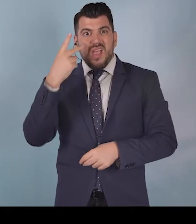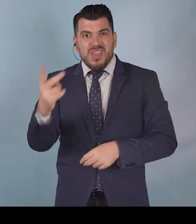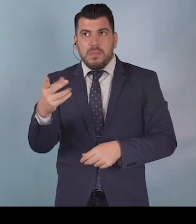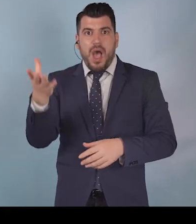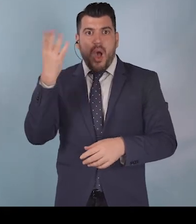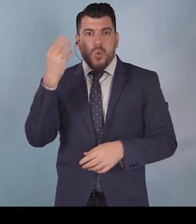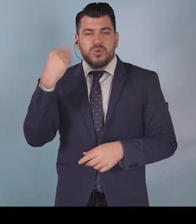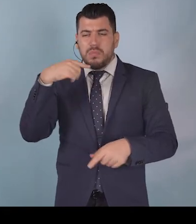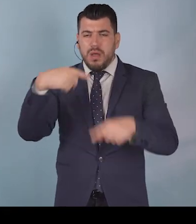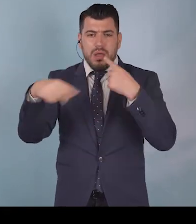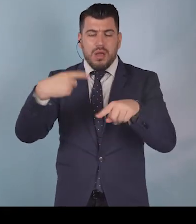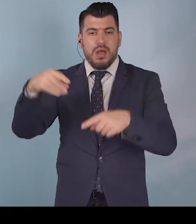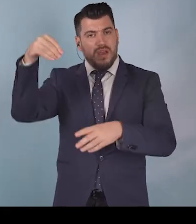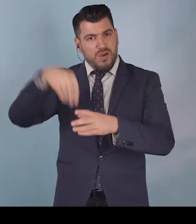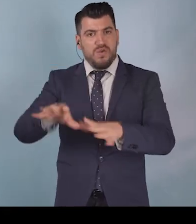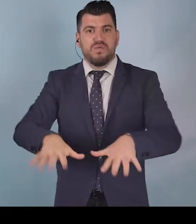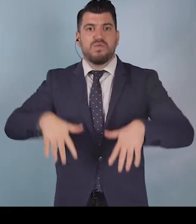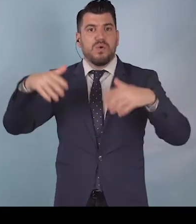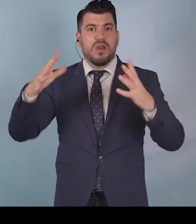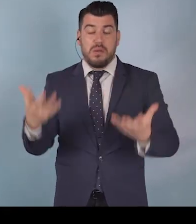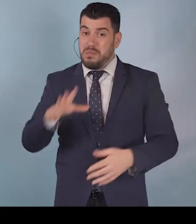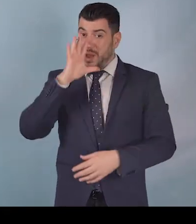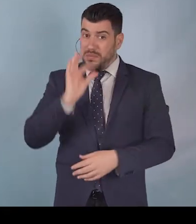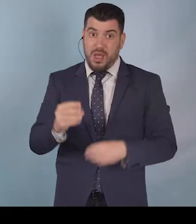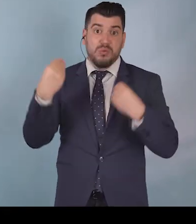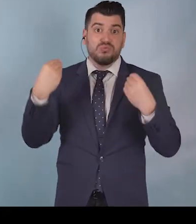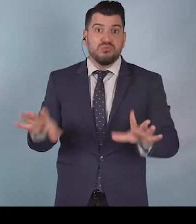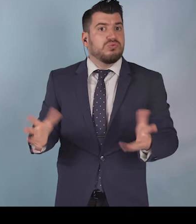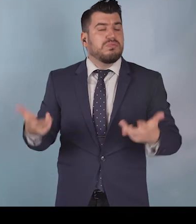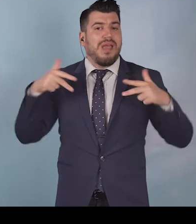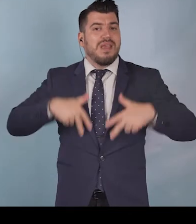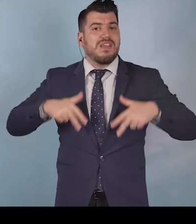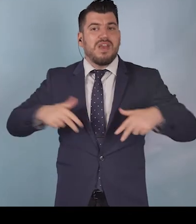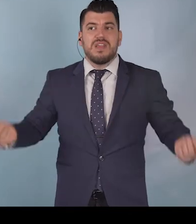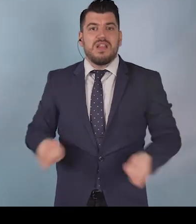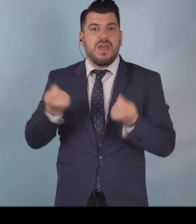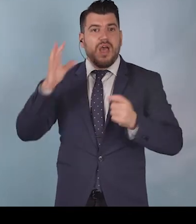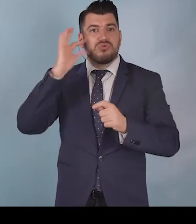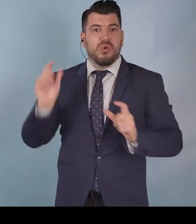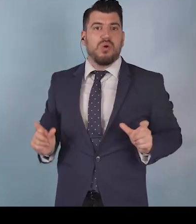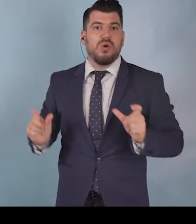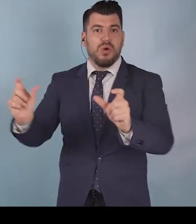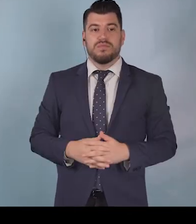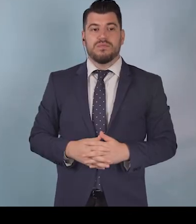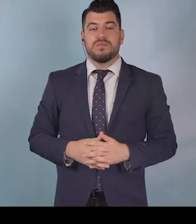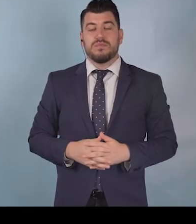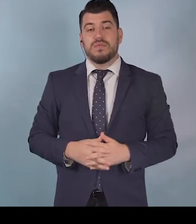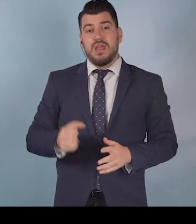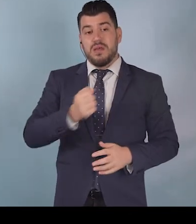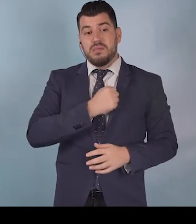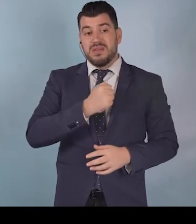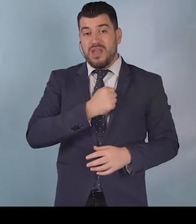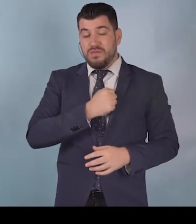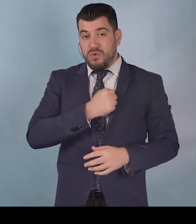κακοποιητικά. Υπάρχουν πράγματα τα οποία θεωρείτε ότι μπορεί να κάνει η κυβέρνηση ώστε να αποτραπούν?